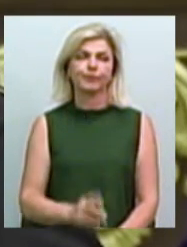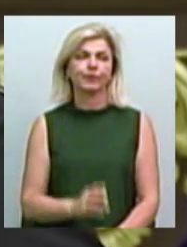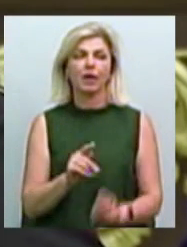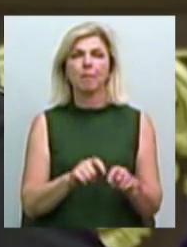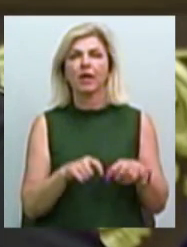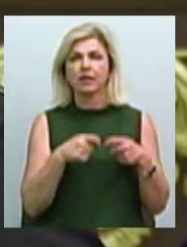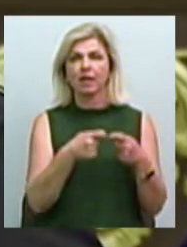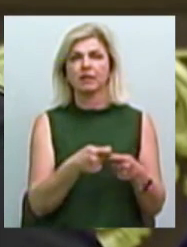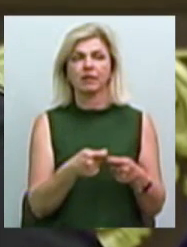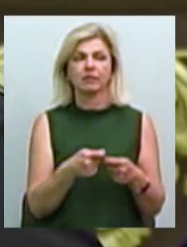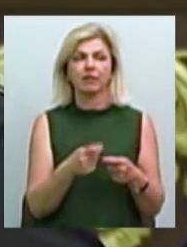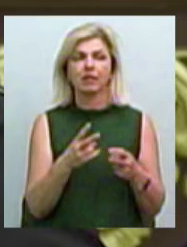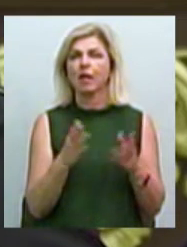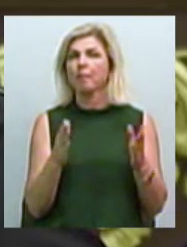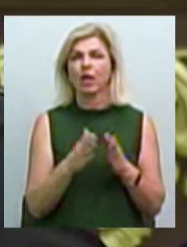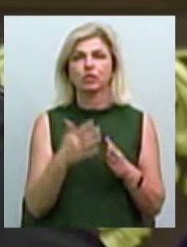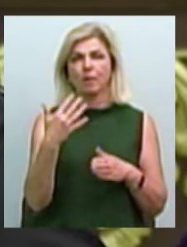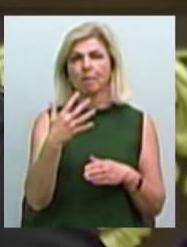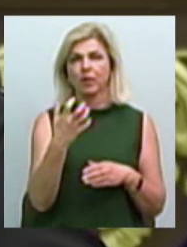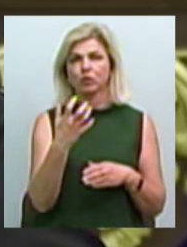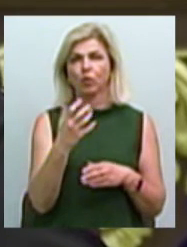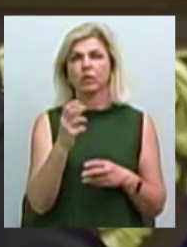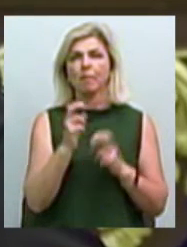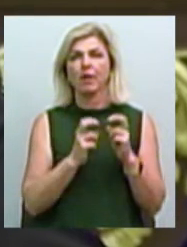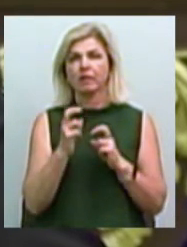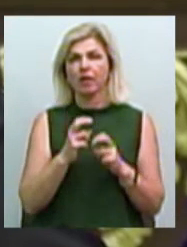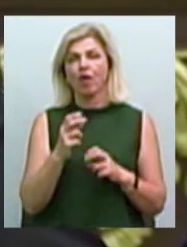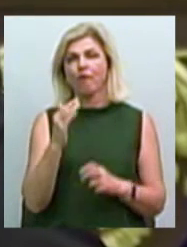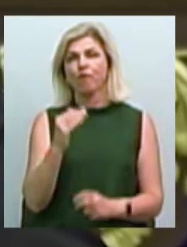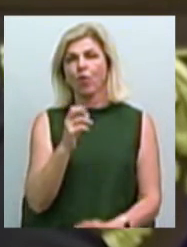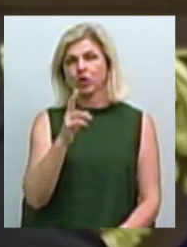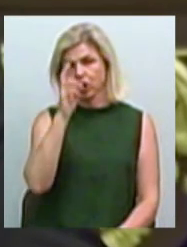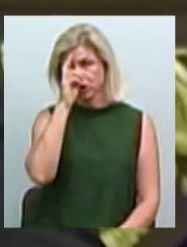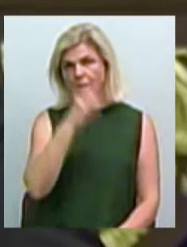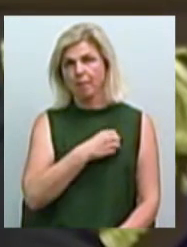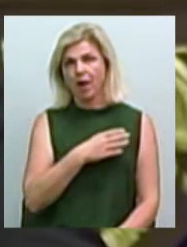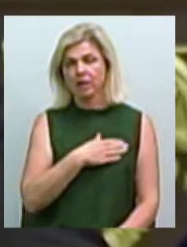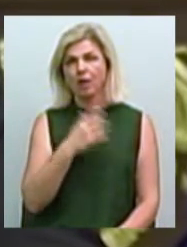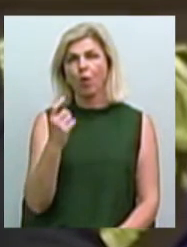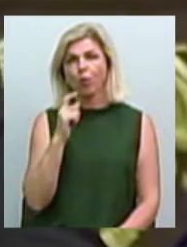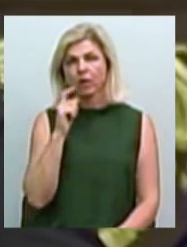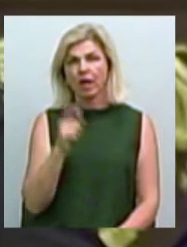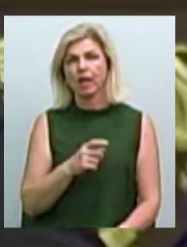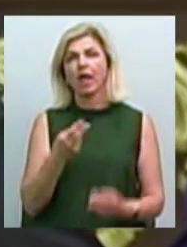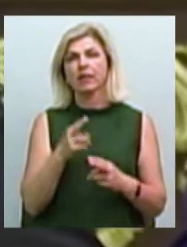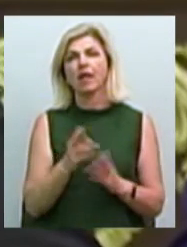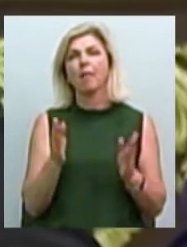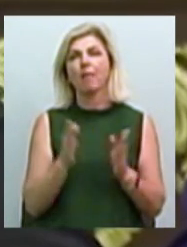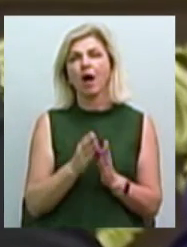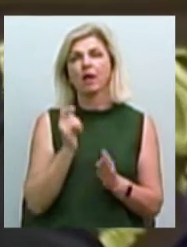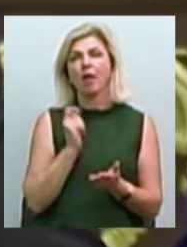Передати не менше 500 підприємств до Фонду державного майна України для малої приватизації через аукціонну